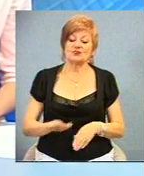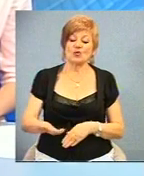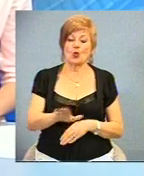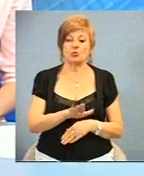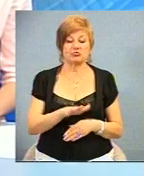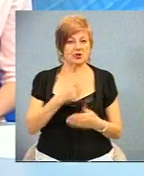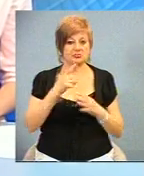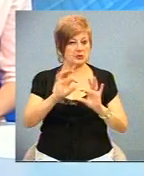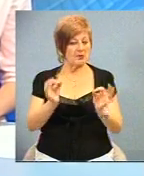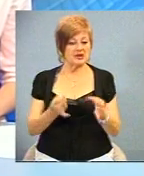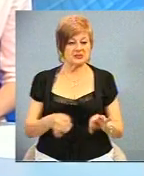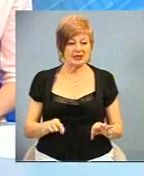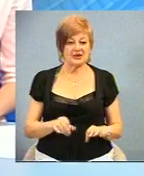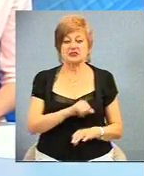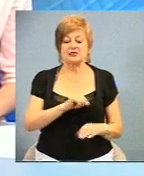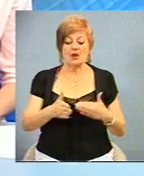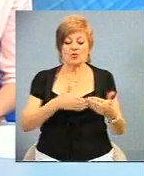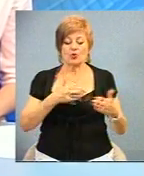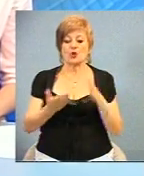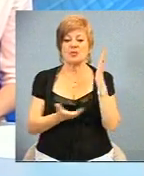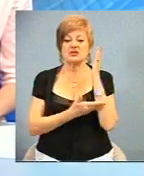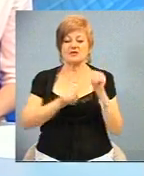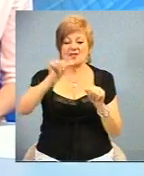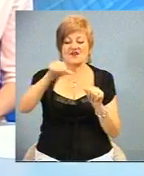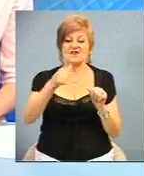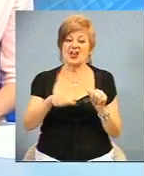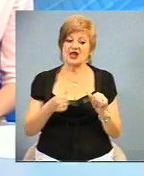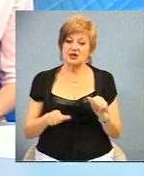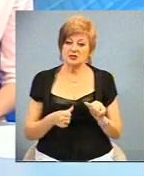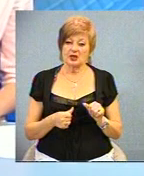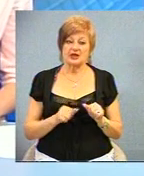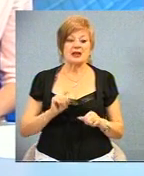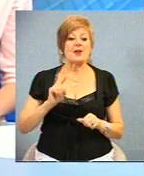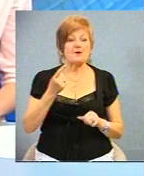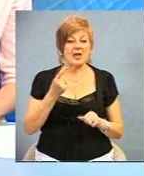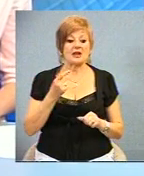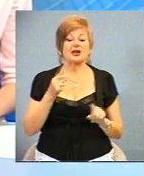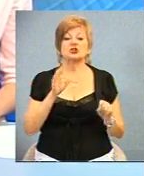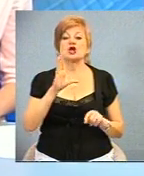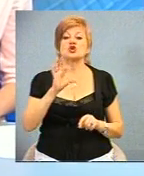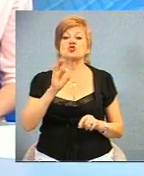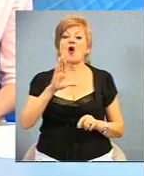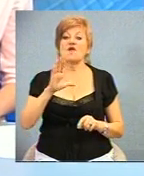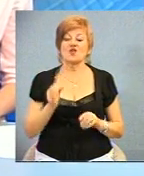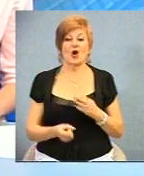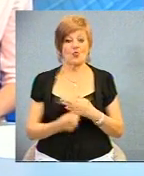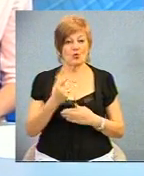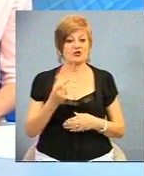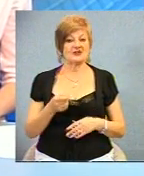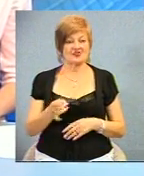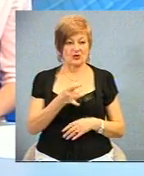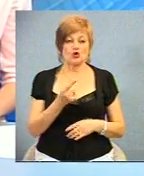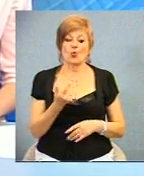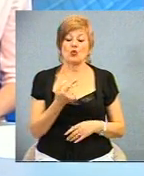витвір мистецтва. Власноруч вирізбленими дерев'яними скульптурами. Перша композиція «Сова» оселилася в Дніпровському районі